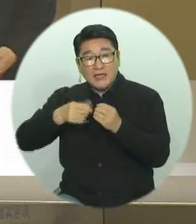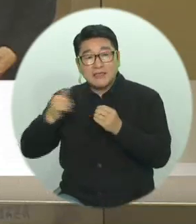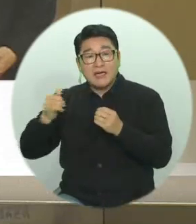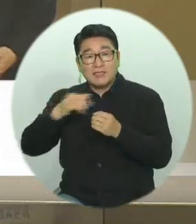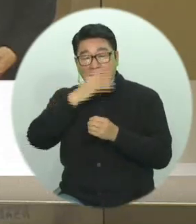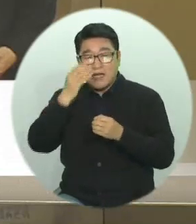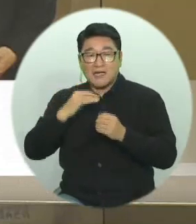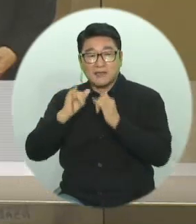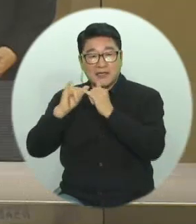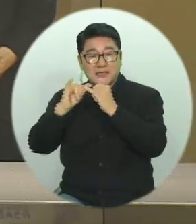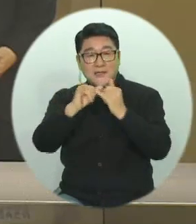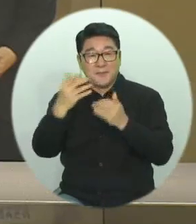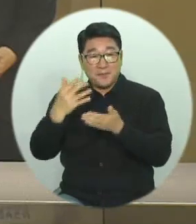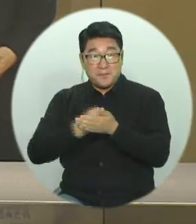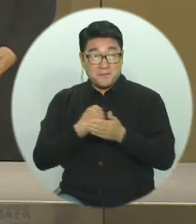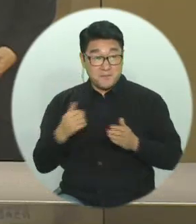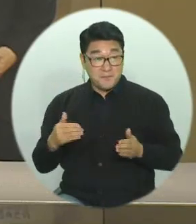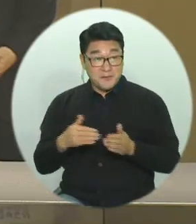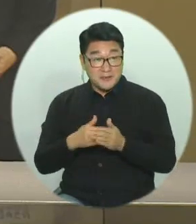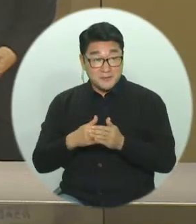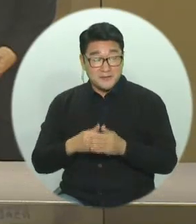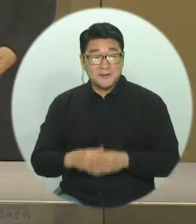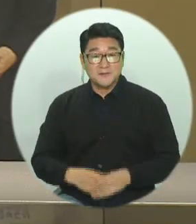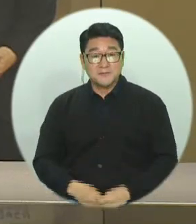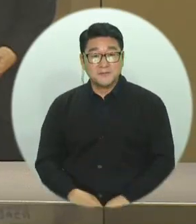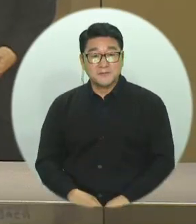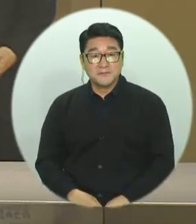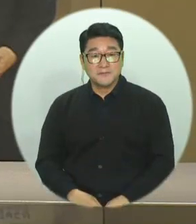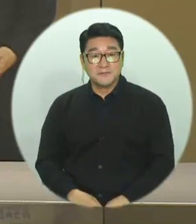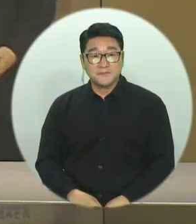영광이 돌아갔습니다 임지은 기자가